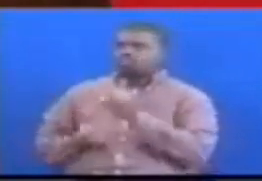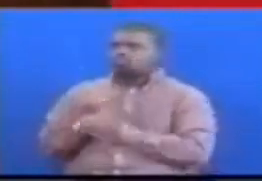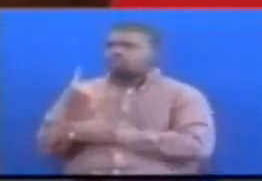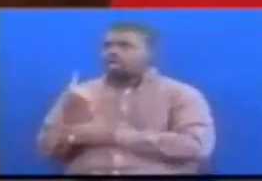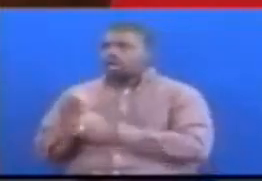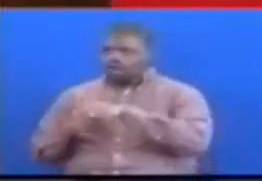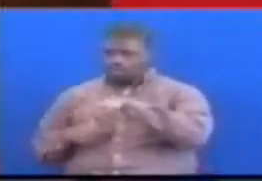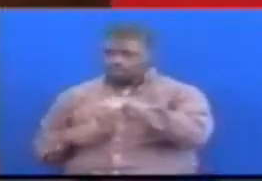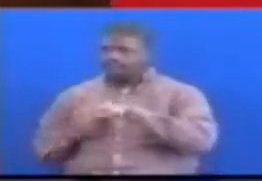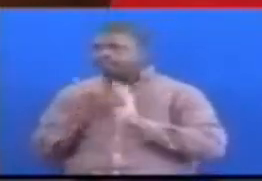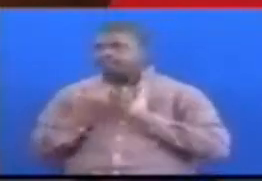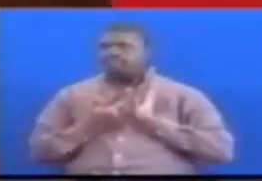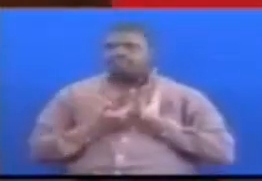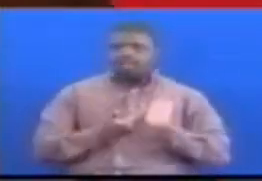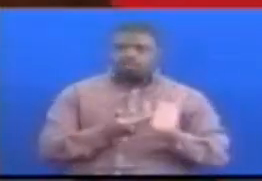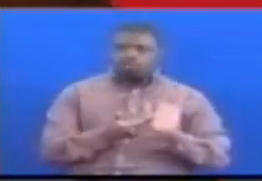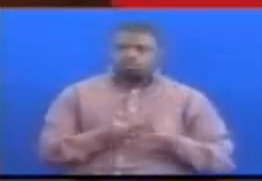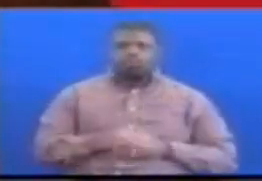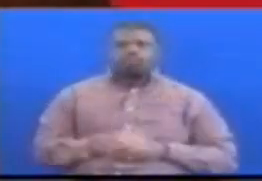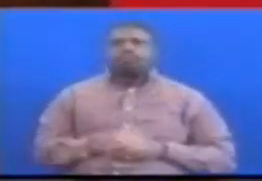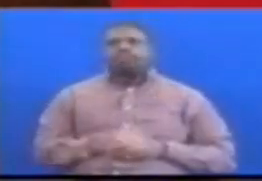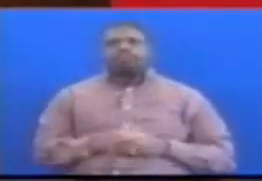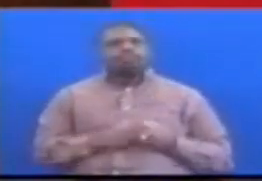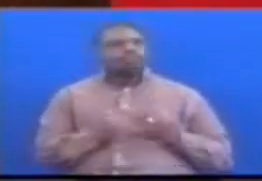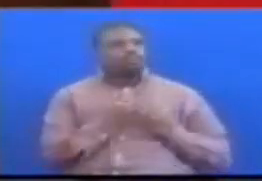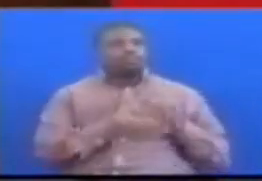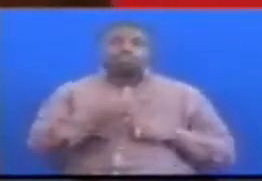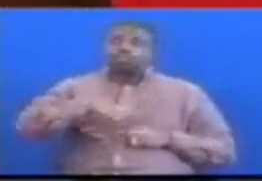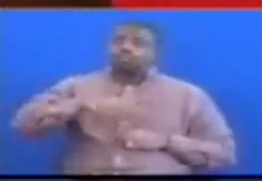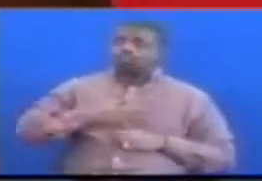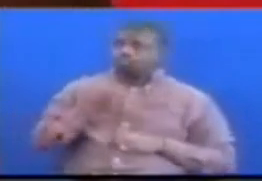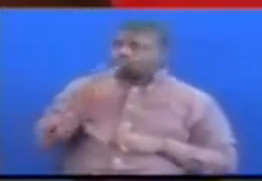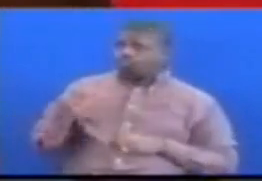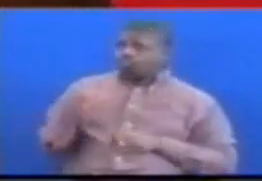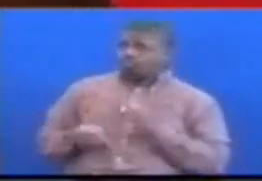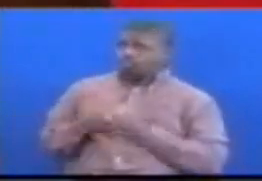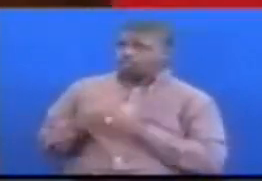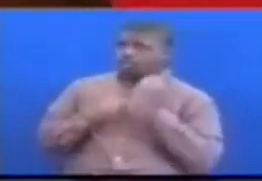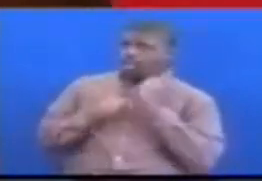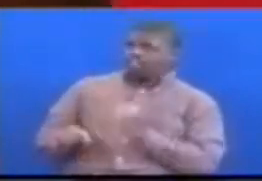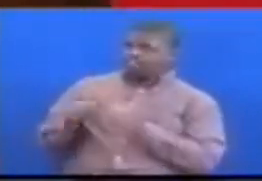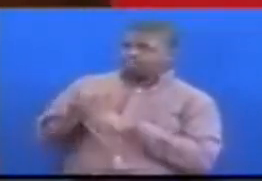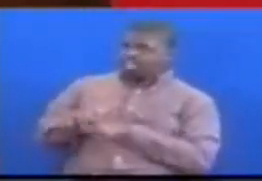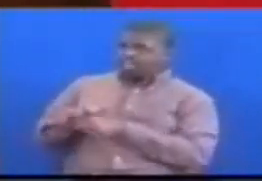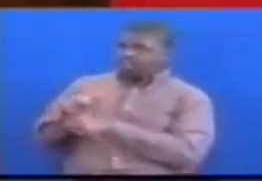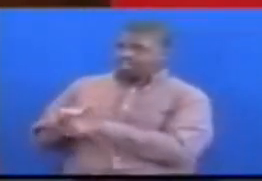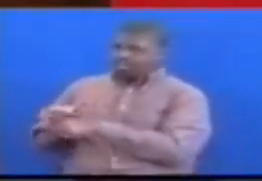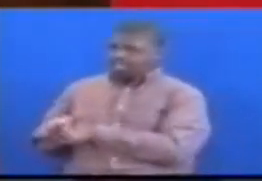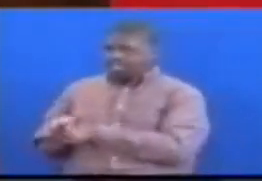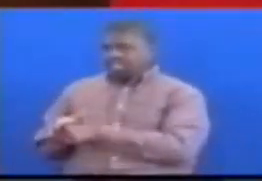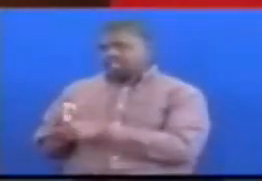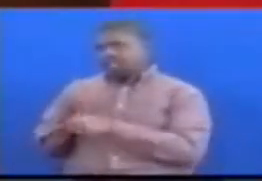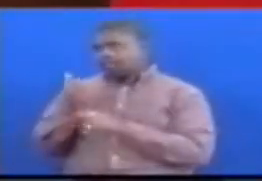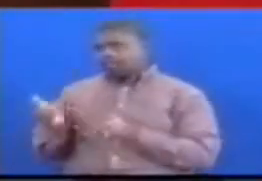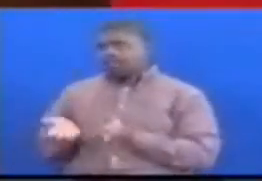mfano, tumeshuhudia katika nchi yetu yakitokea matukio ya kiuhalifu mengi hivi, ambayo